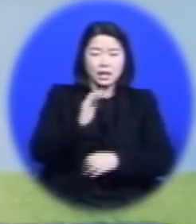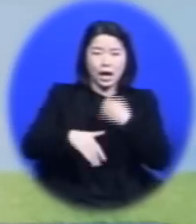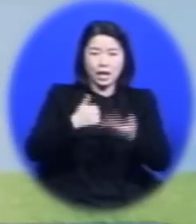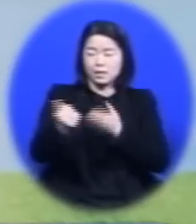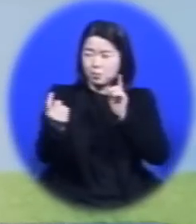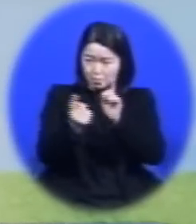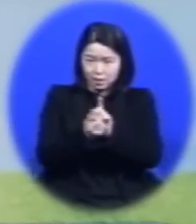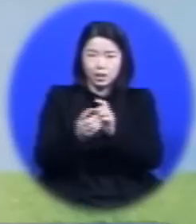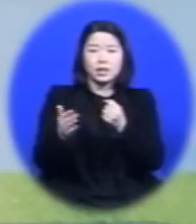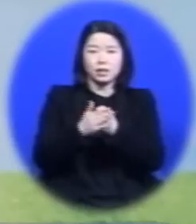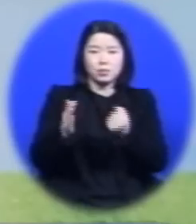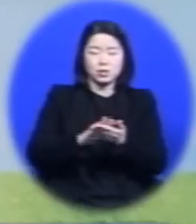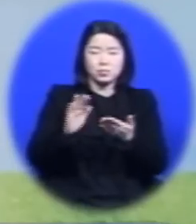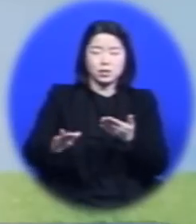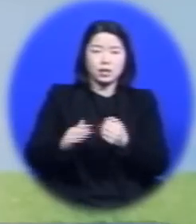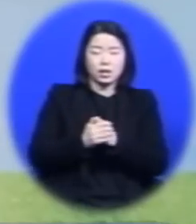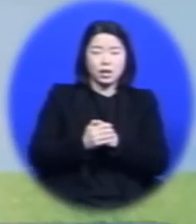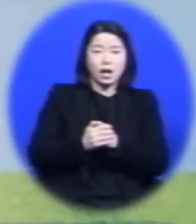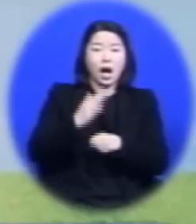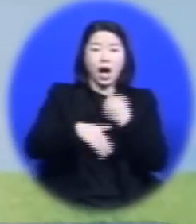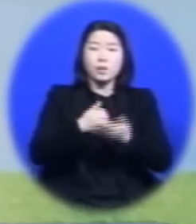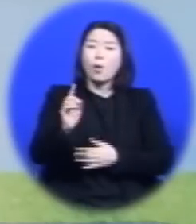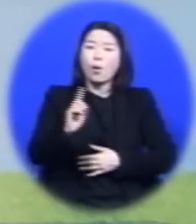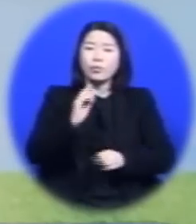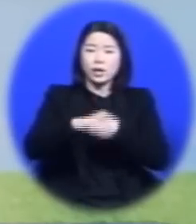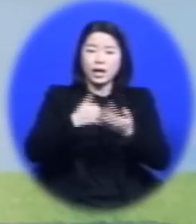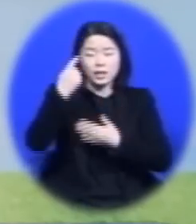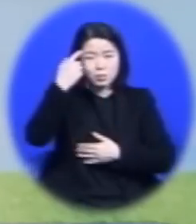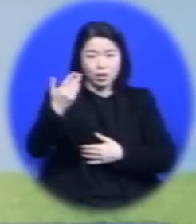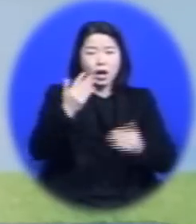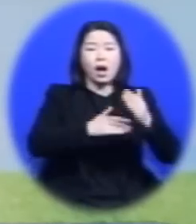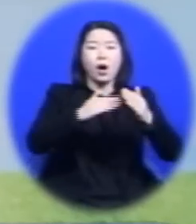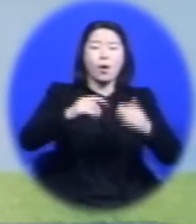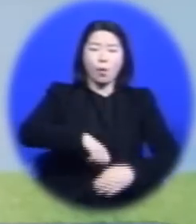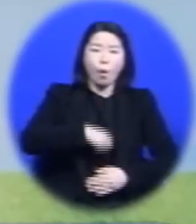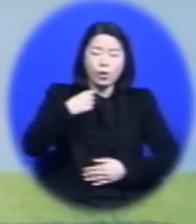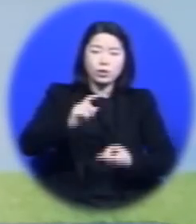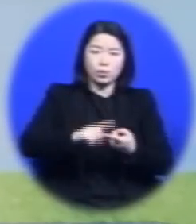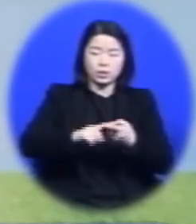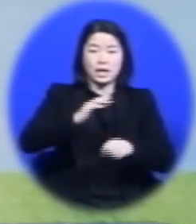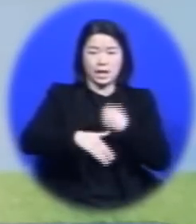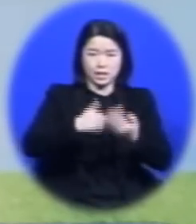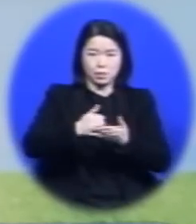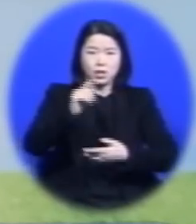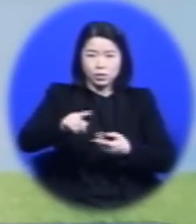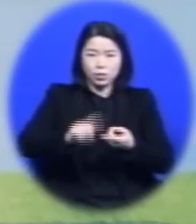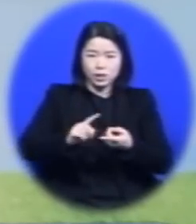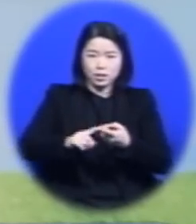만났기 때문입니다 하나님은 어떤 하나님이시지 공의로우신 하나님이세요 그걸 다윗이 분명히